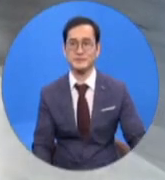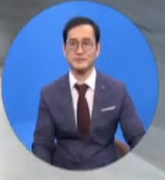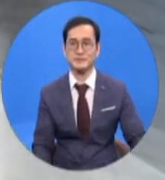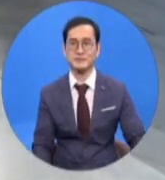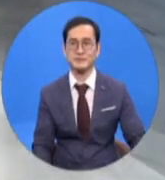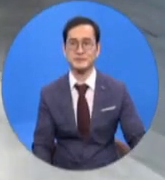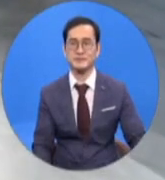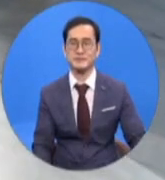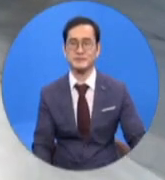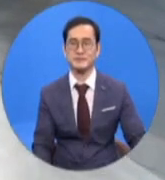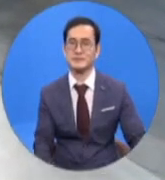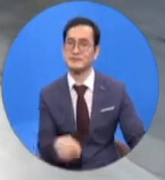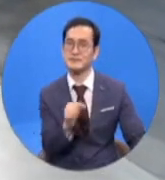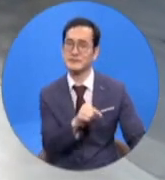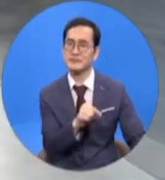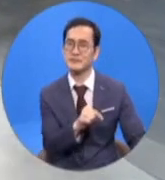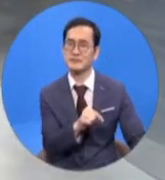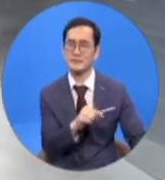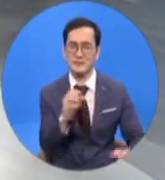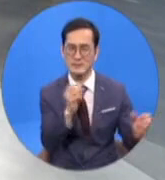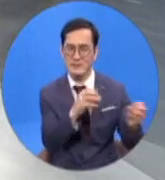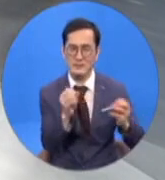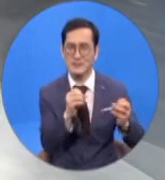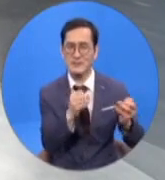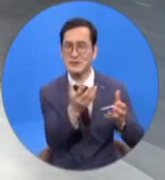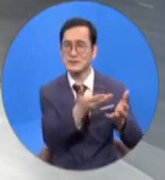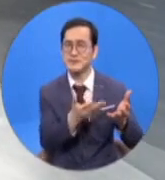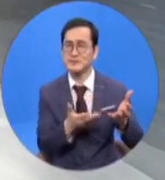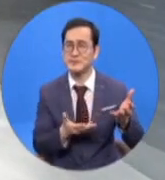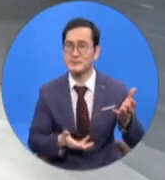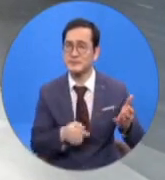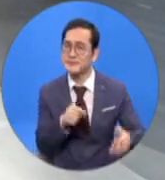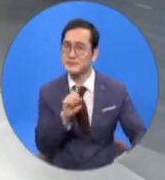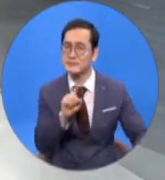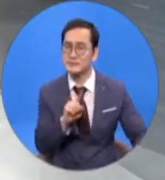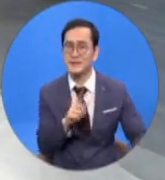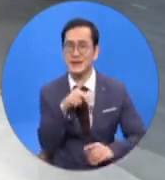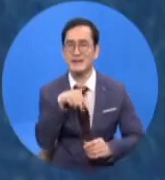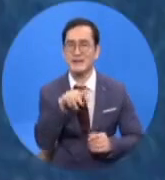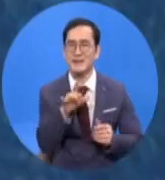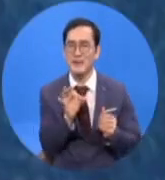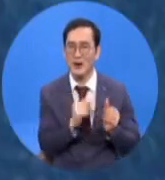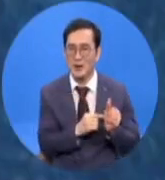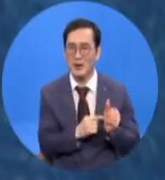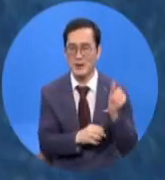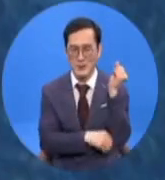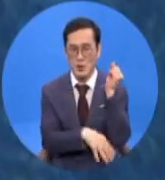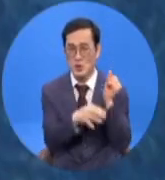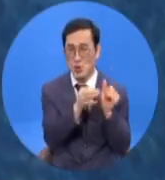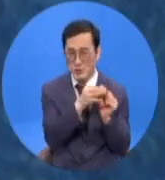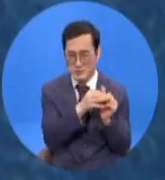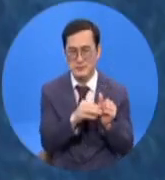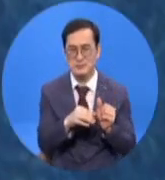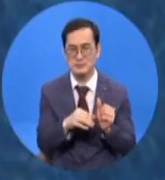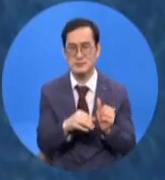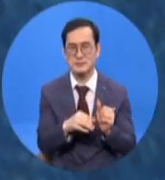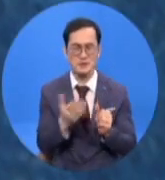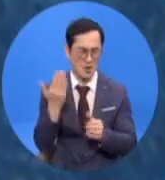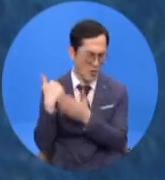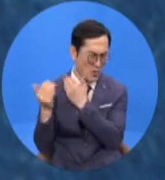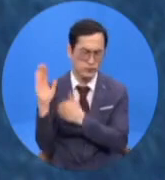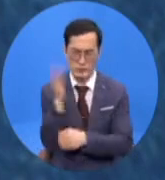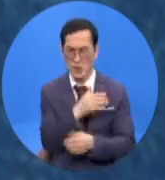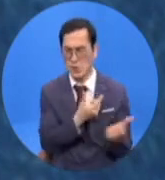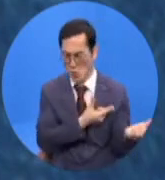일맥상통하는 그 이야기의 흐름에 나온 이야기 있죠 그렇죠 아무래도 이제 이 세 명 지사는 기본소득을 아주 오래전부터 얘기를 했었고 어두운